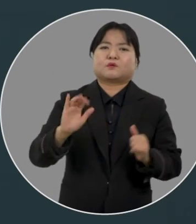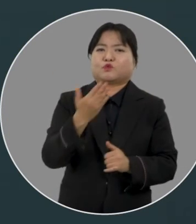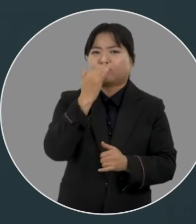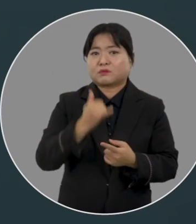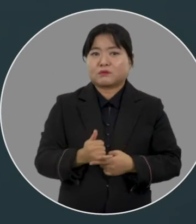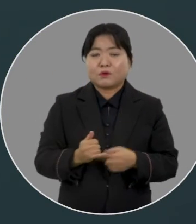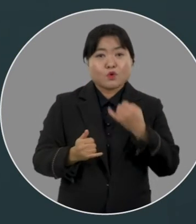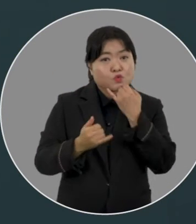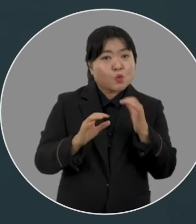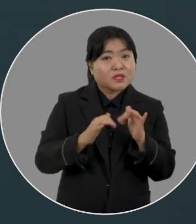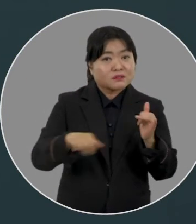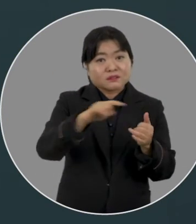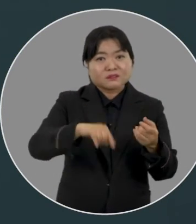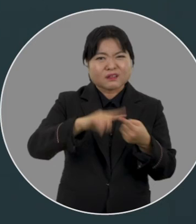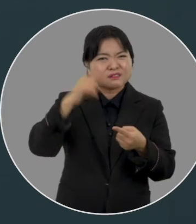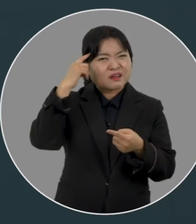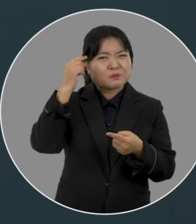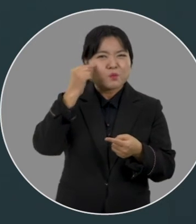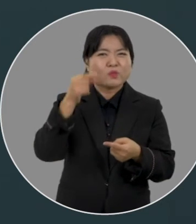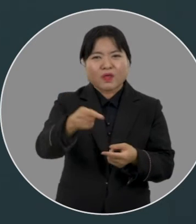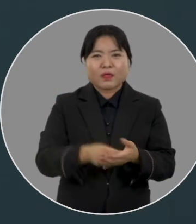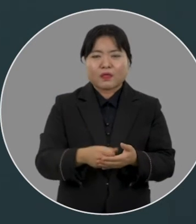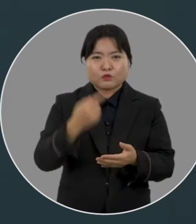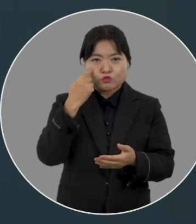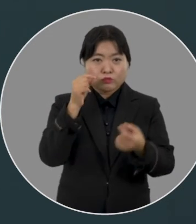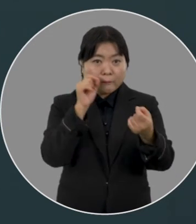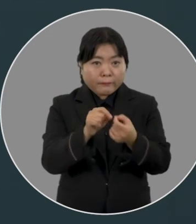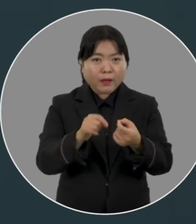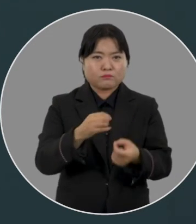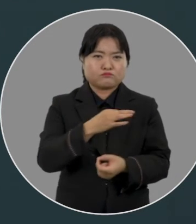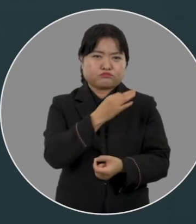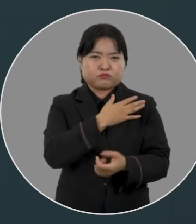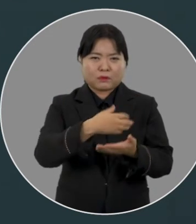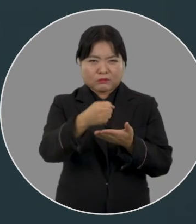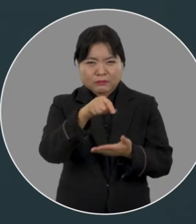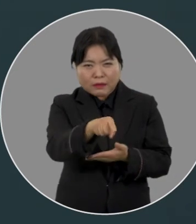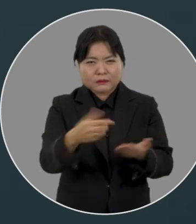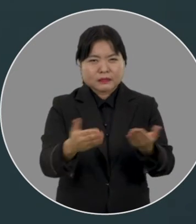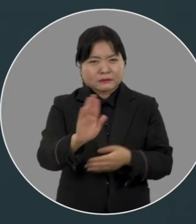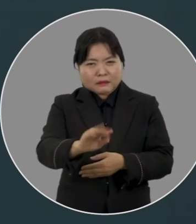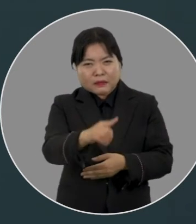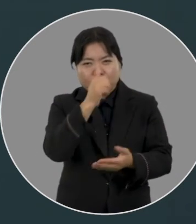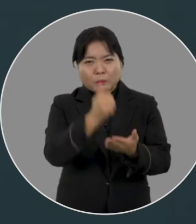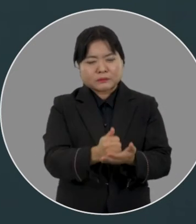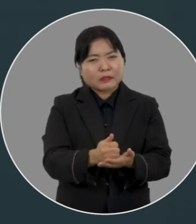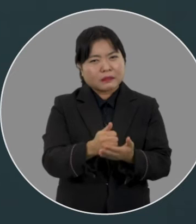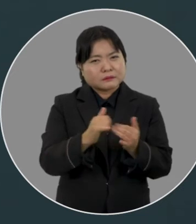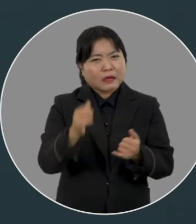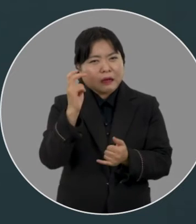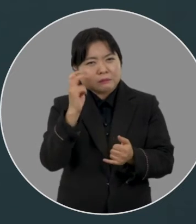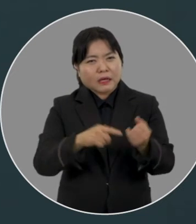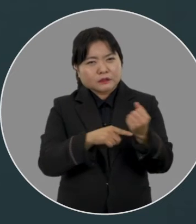못했던 거예요. 눈앞에 우리의 부를 가져간다, 일하지 않는다, 범죄자일지 모른다 라고 하는 수많은